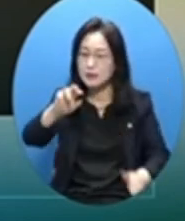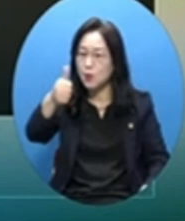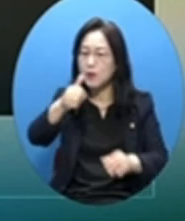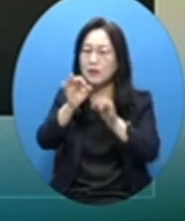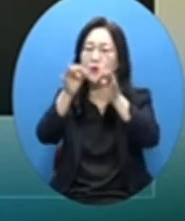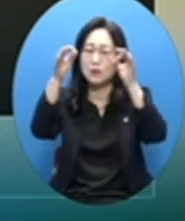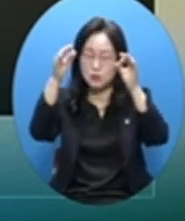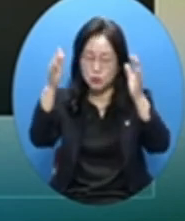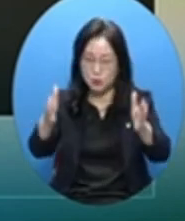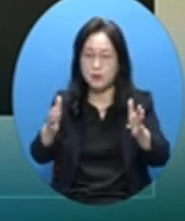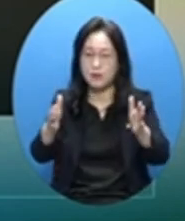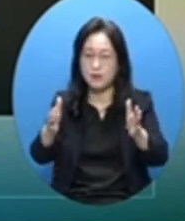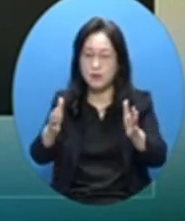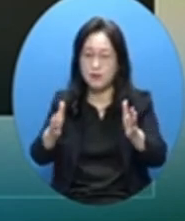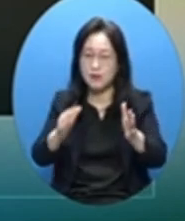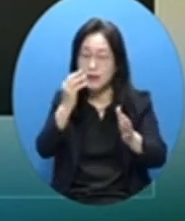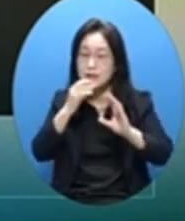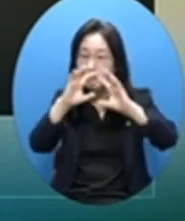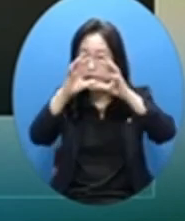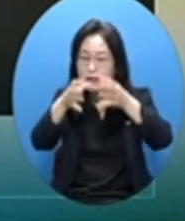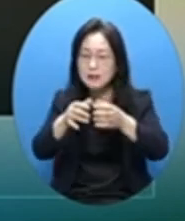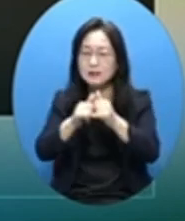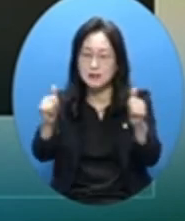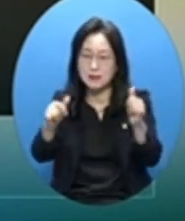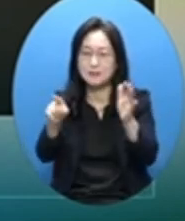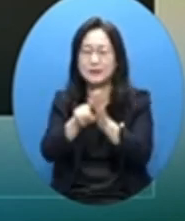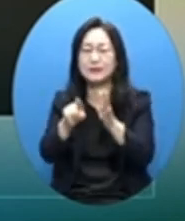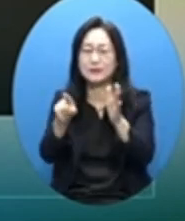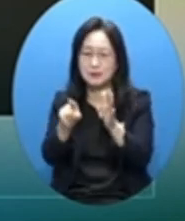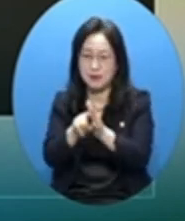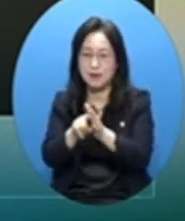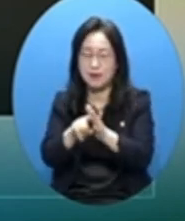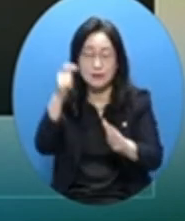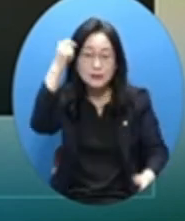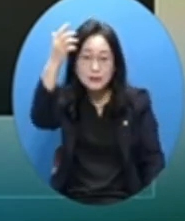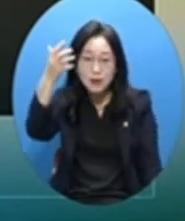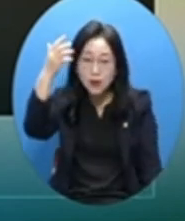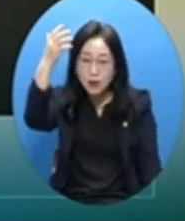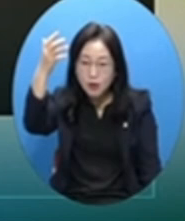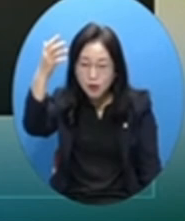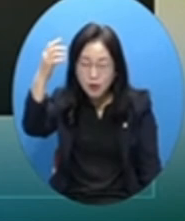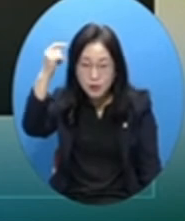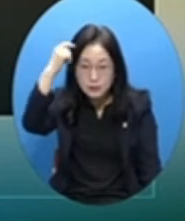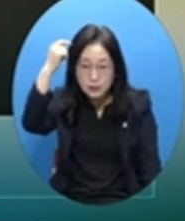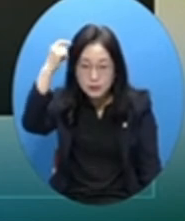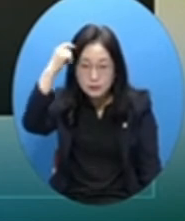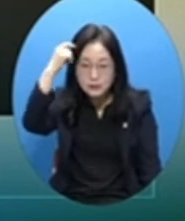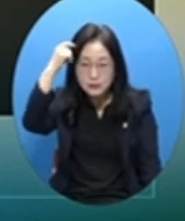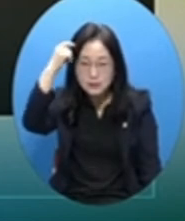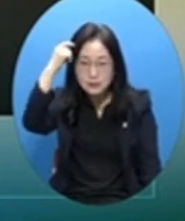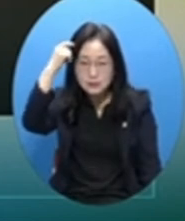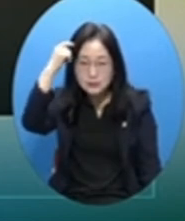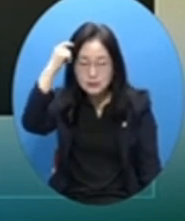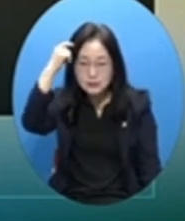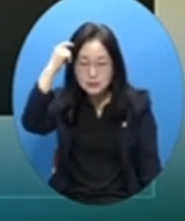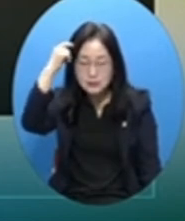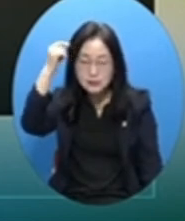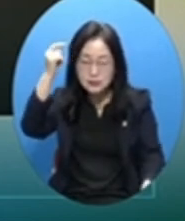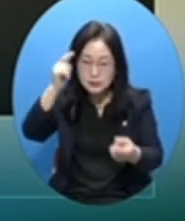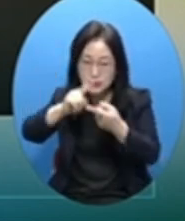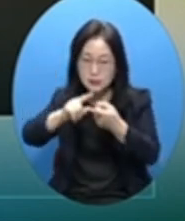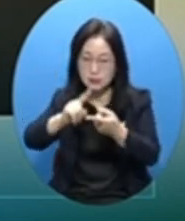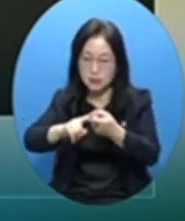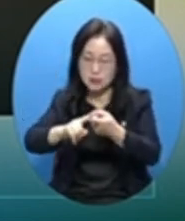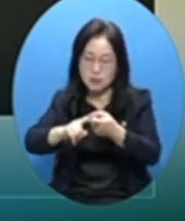민족의 신앙이요 영적인 정신적인 삶의